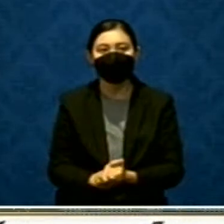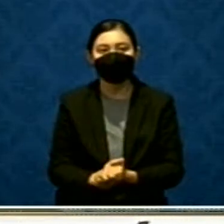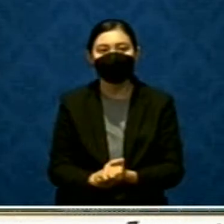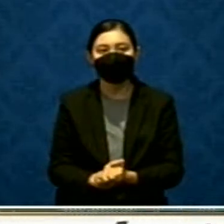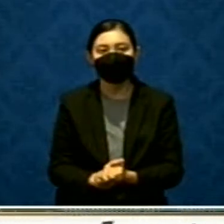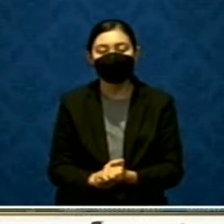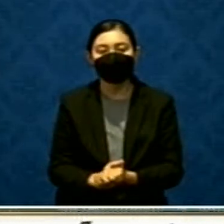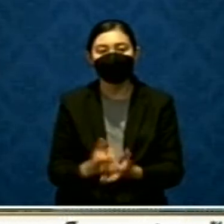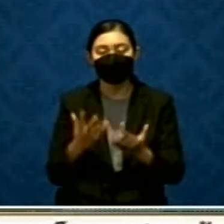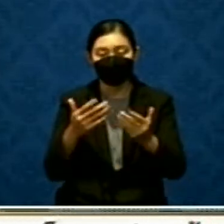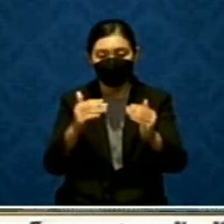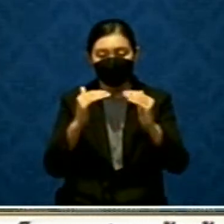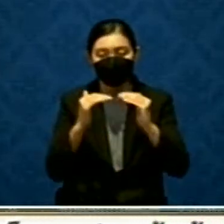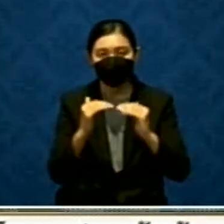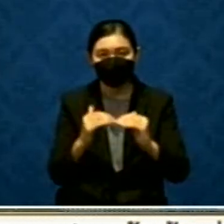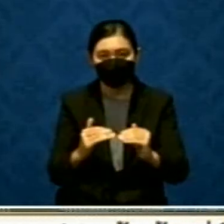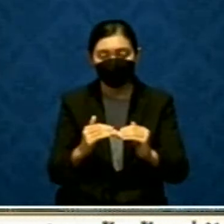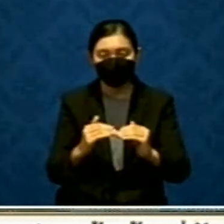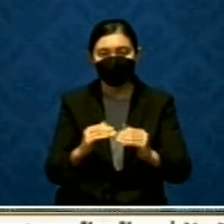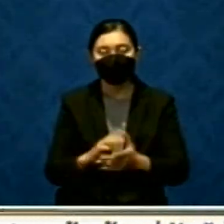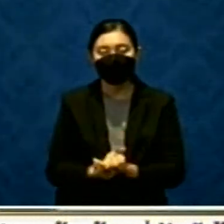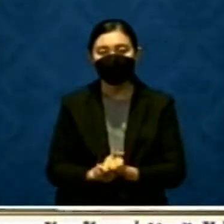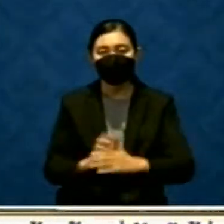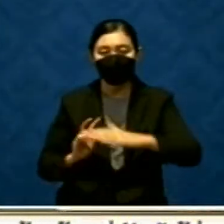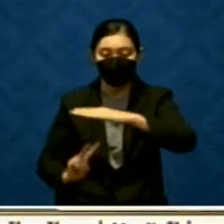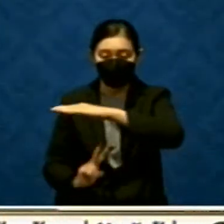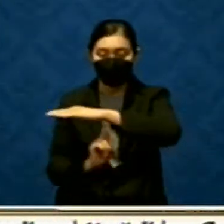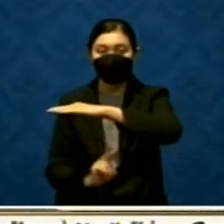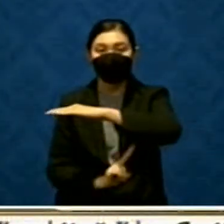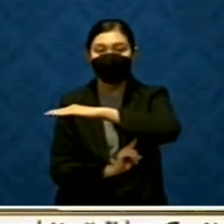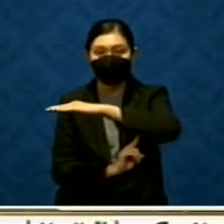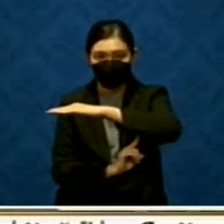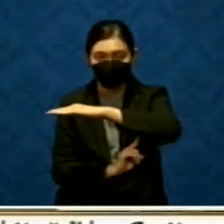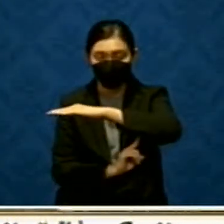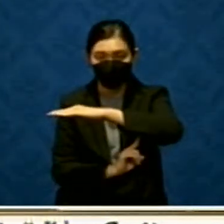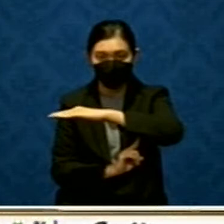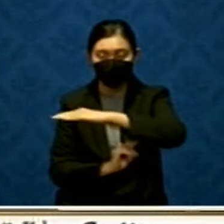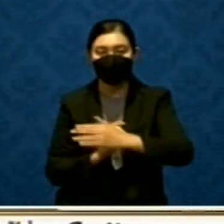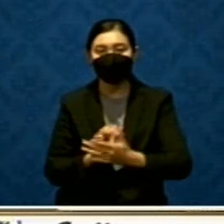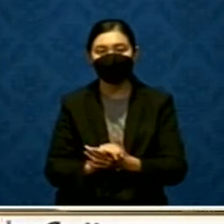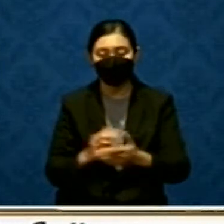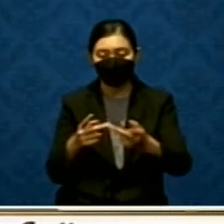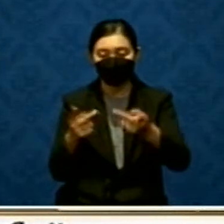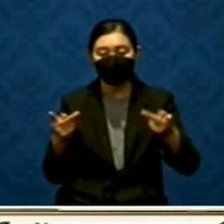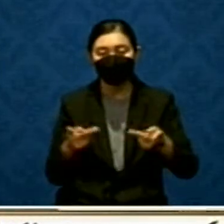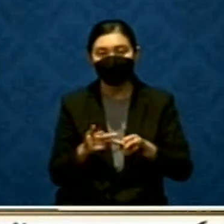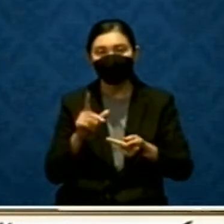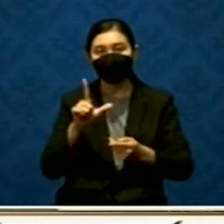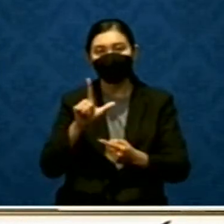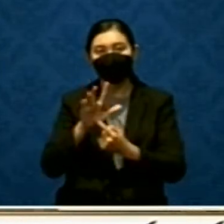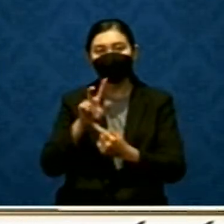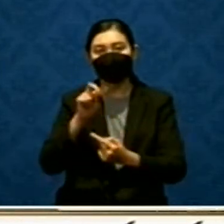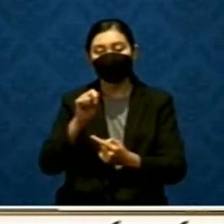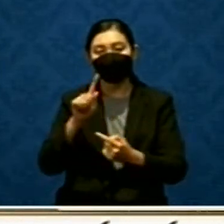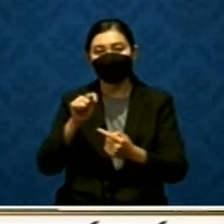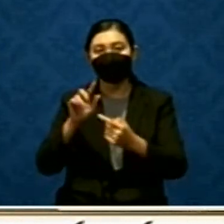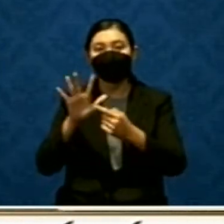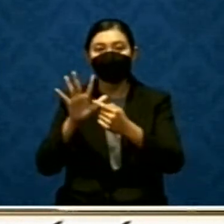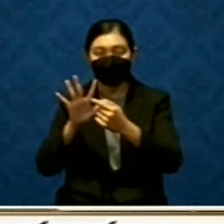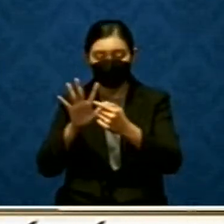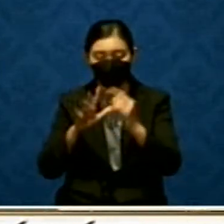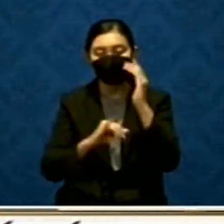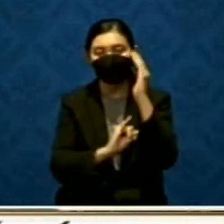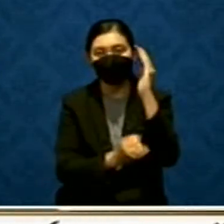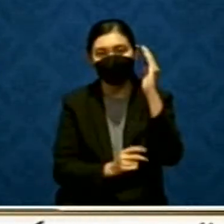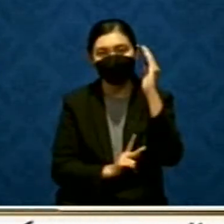านข้ามนะครับเกาะลันตาที่จังหวัดกระบี่แล้วก็โครงการนะครับก่อสร้างสะพานข้ามทะเล